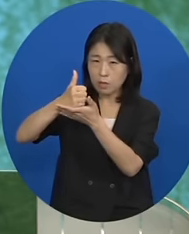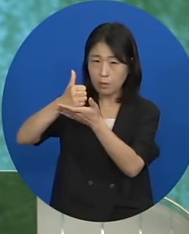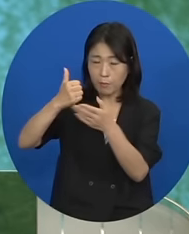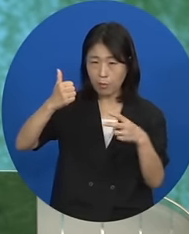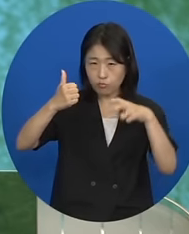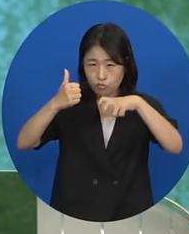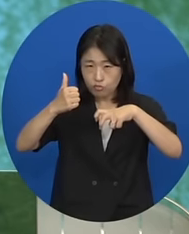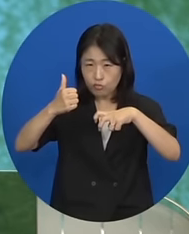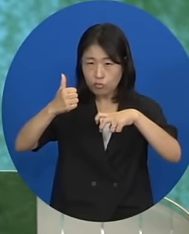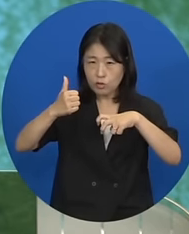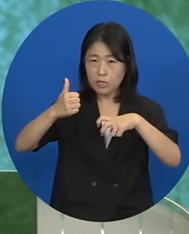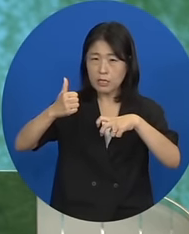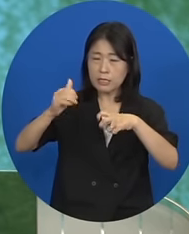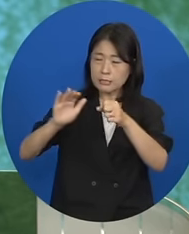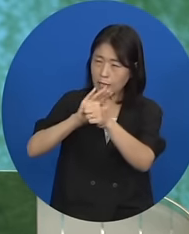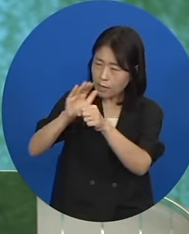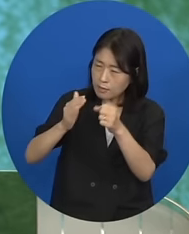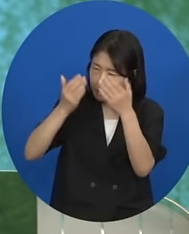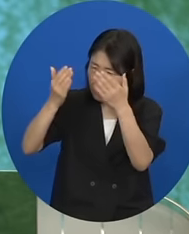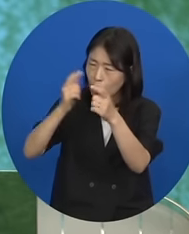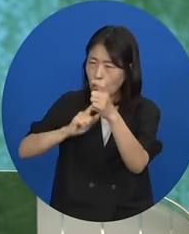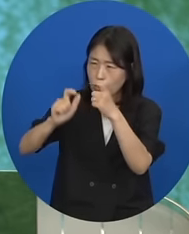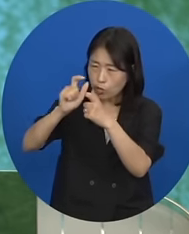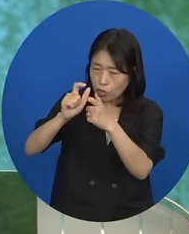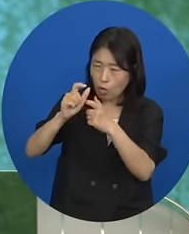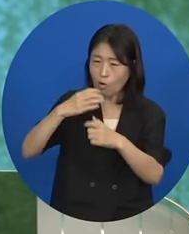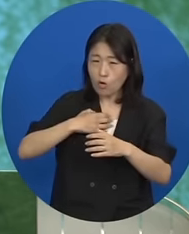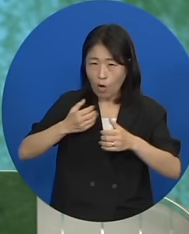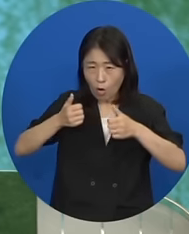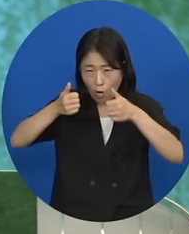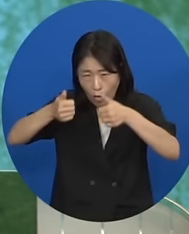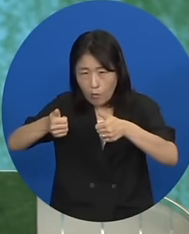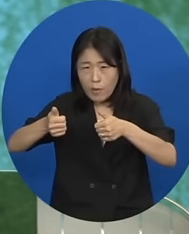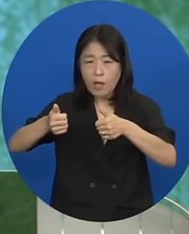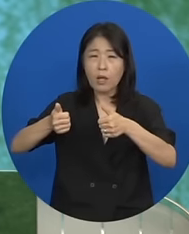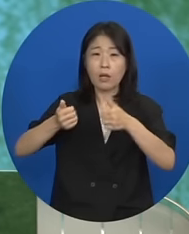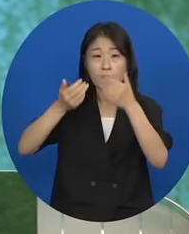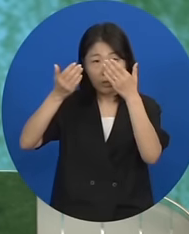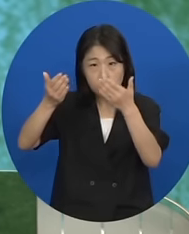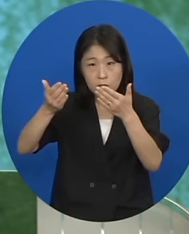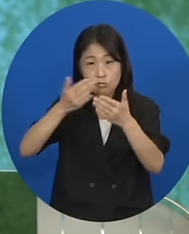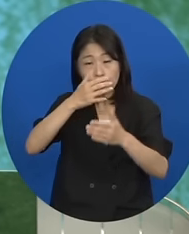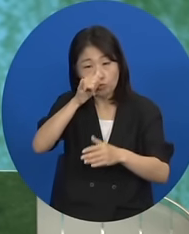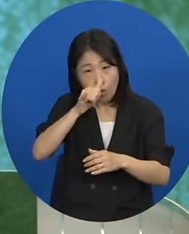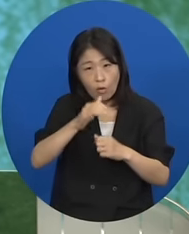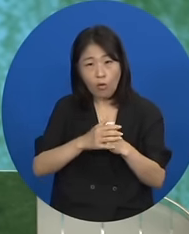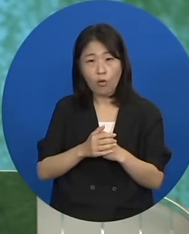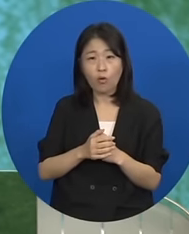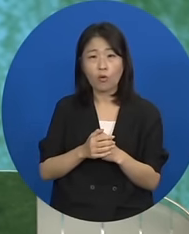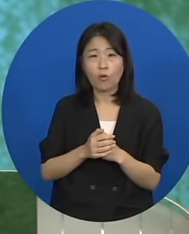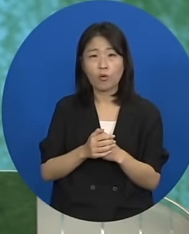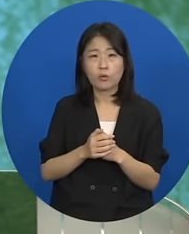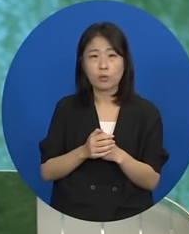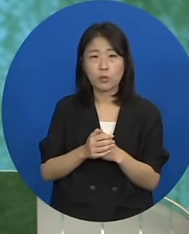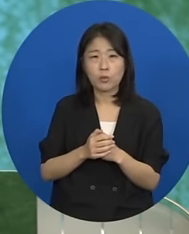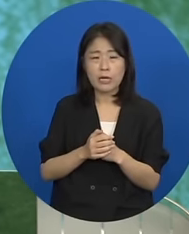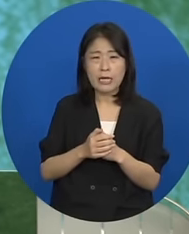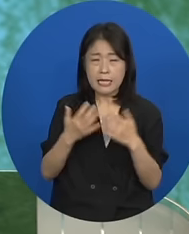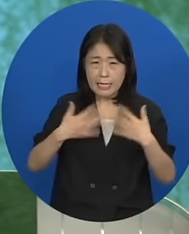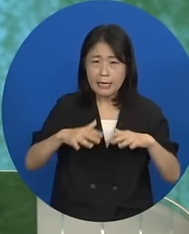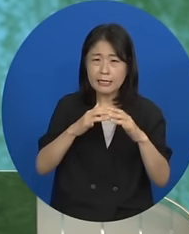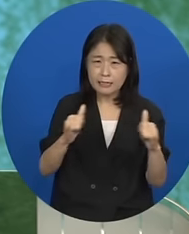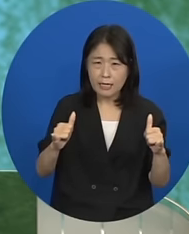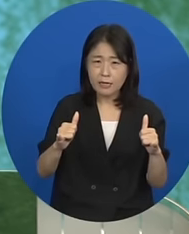경배하게 되었습니까 그 영향력을 가지고 선하게 다른 이들 어렵고 수여되고 또한 힘이 없는 자들을 위해서